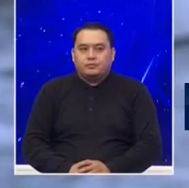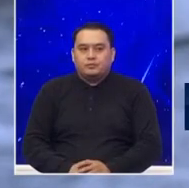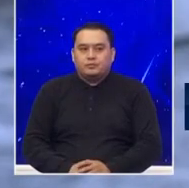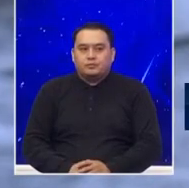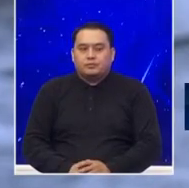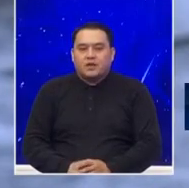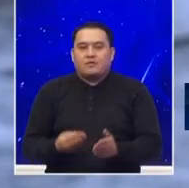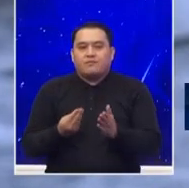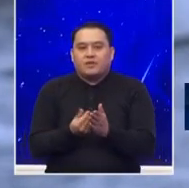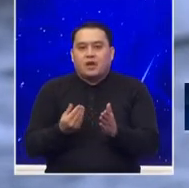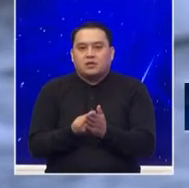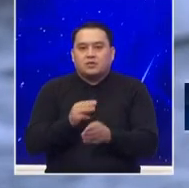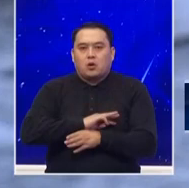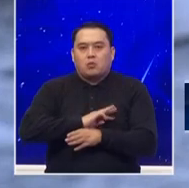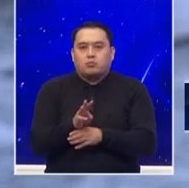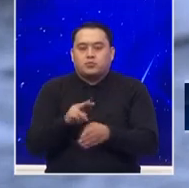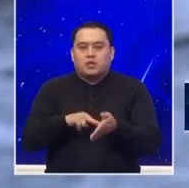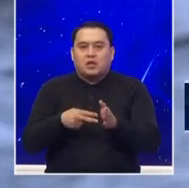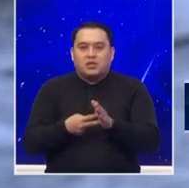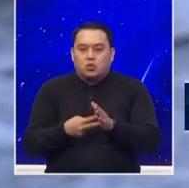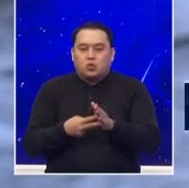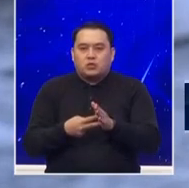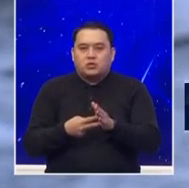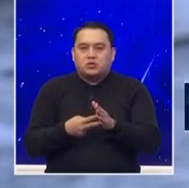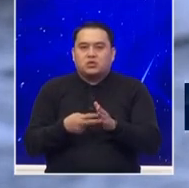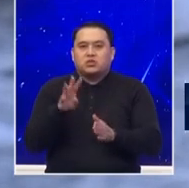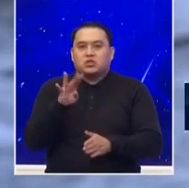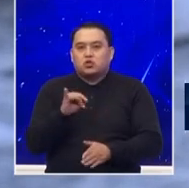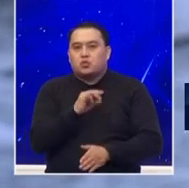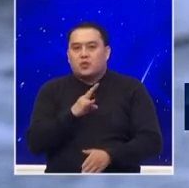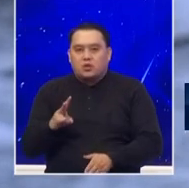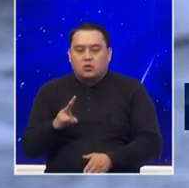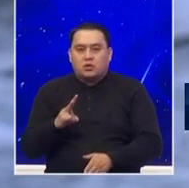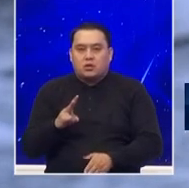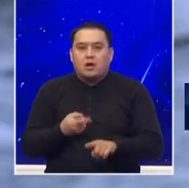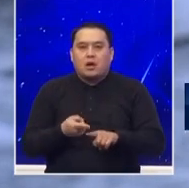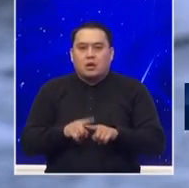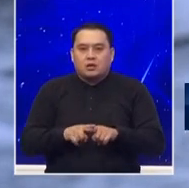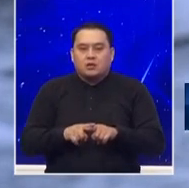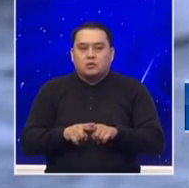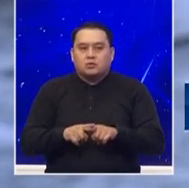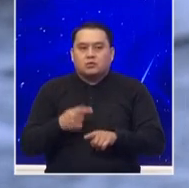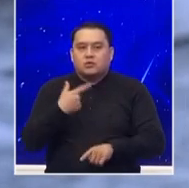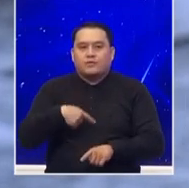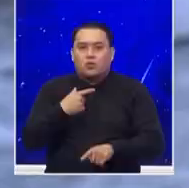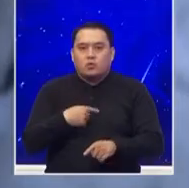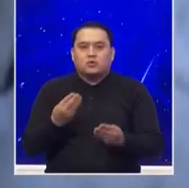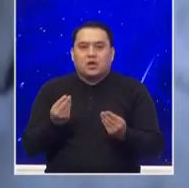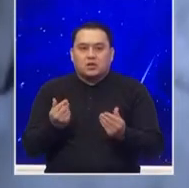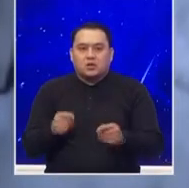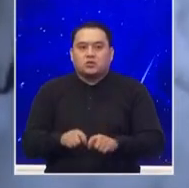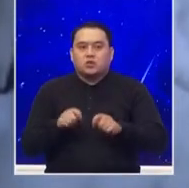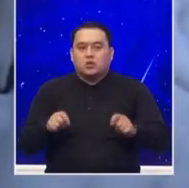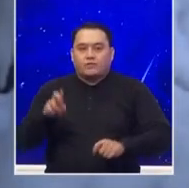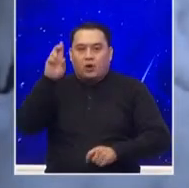Финансировано мы планируем по сметной стоимости 400 миллионов, но это свои собственные средства. Со